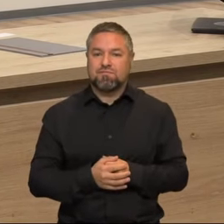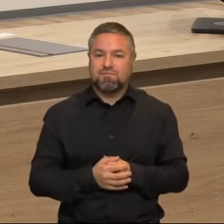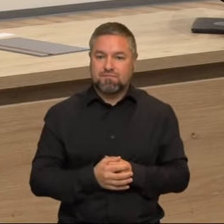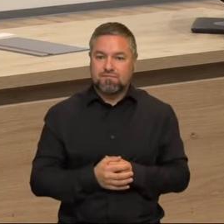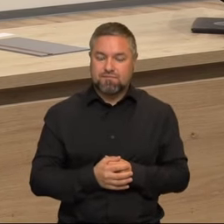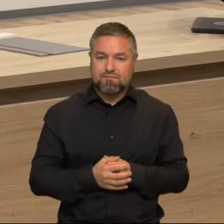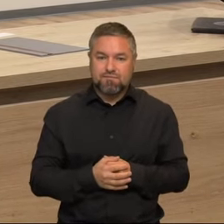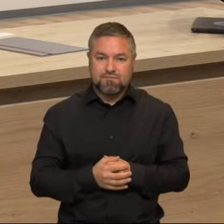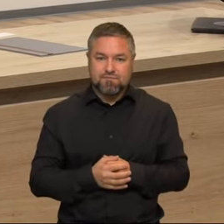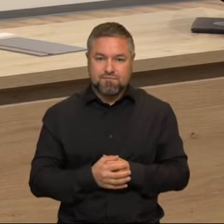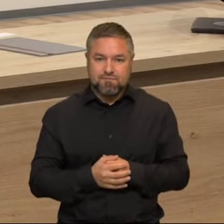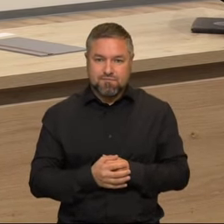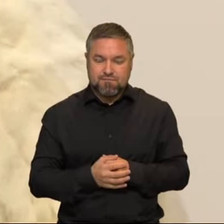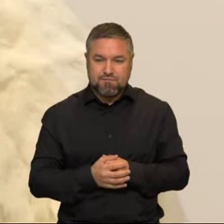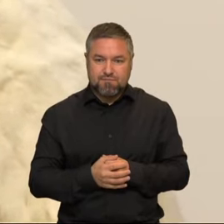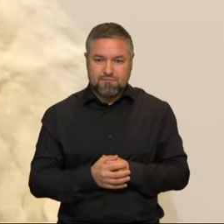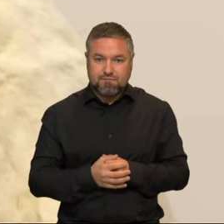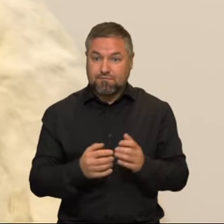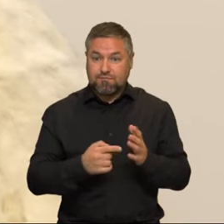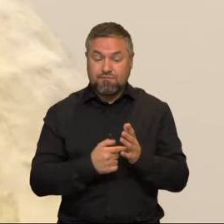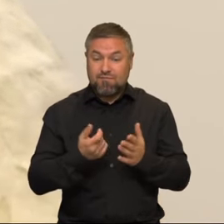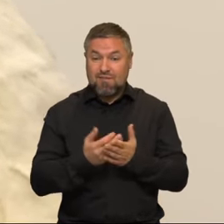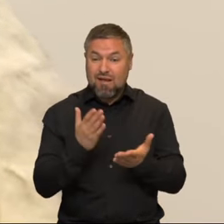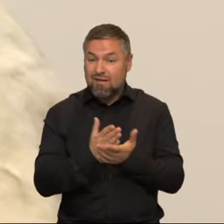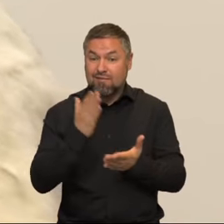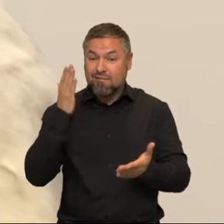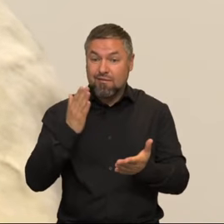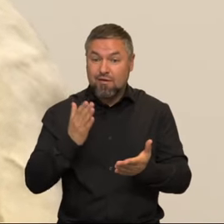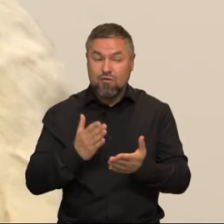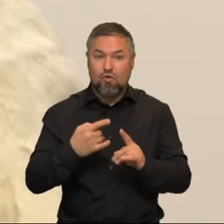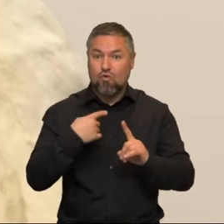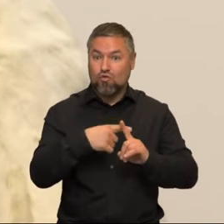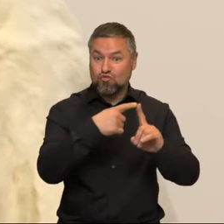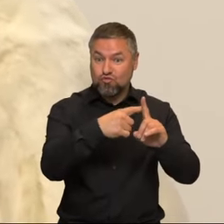dalej kształci się pani Ola. A więc